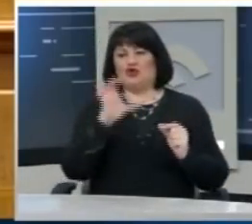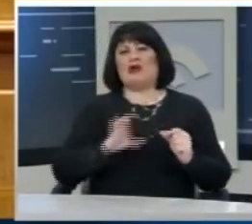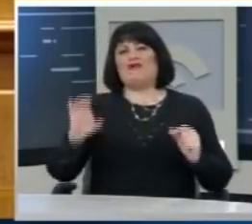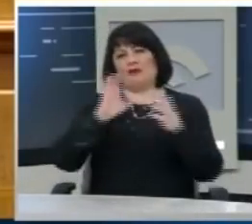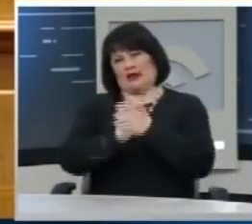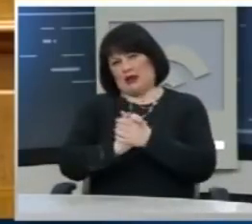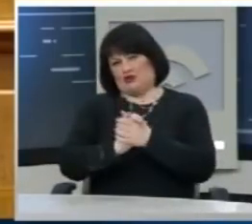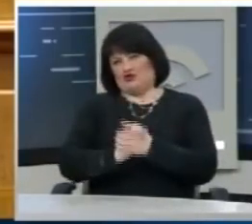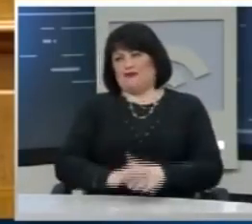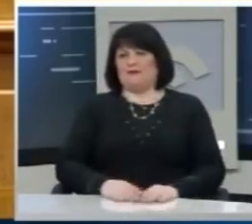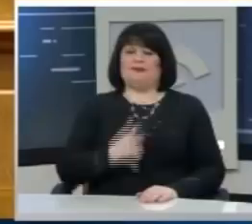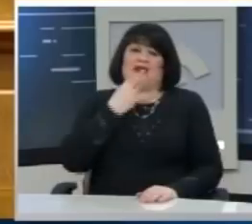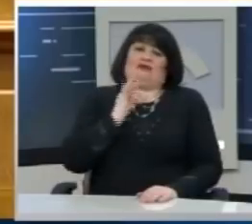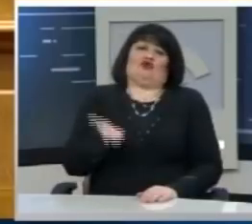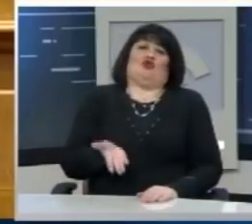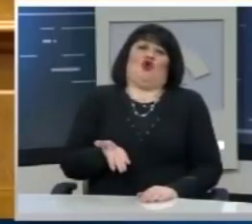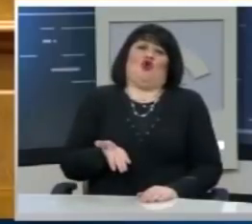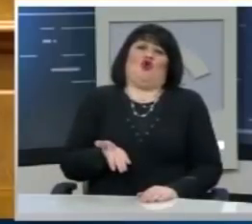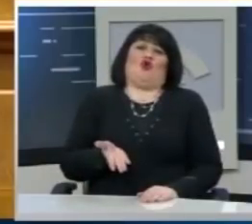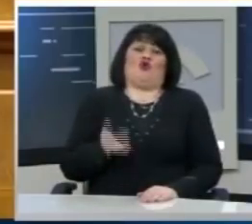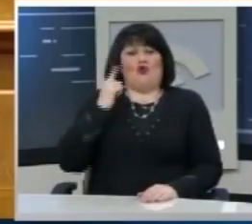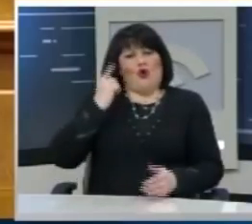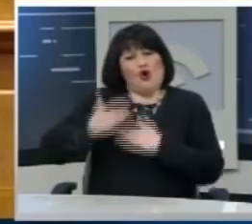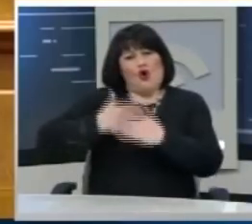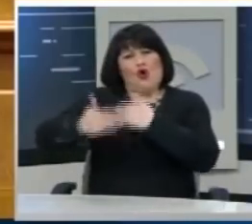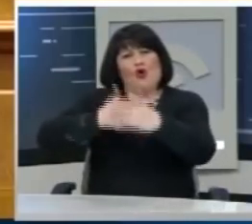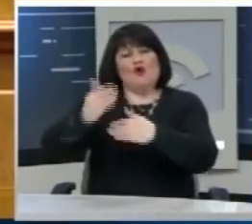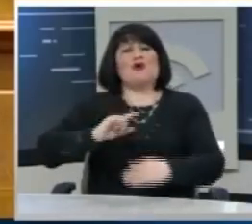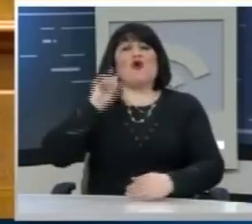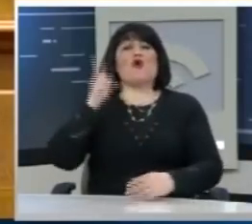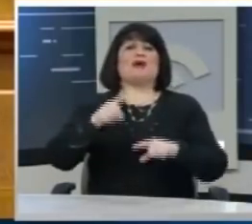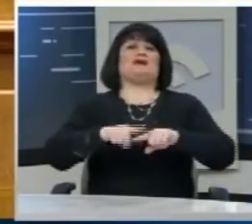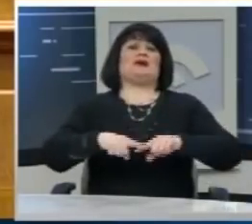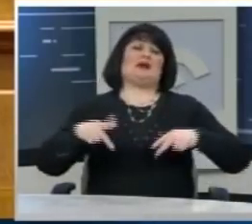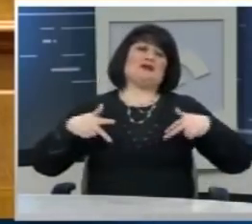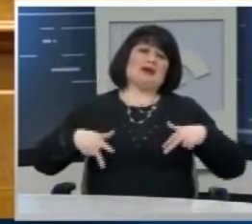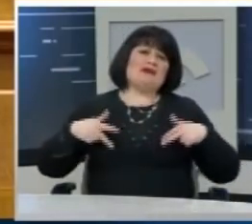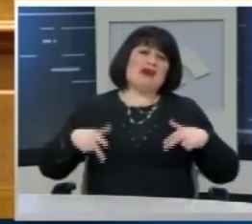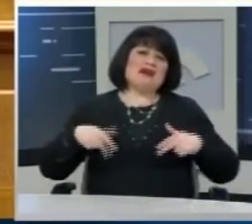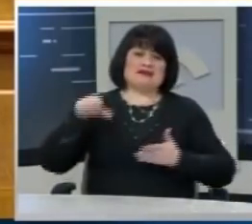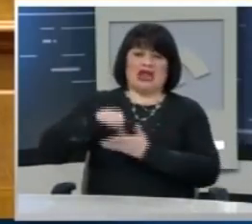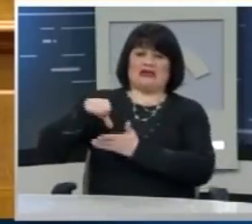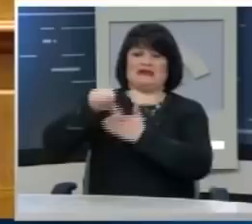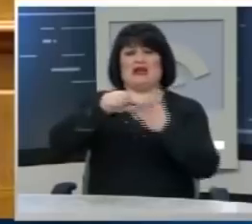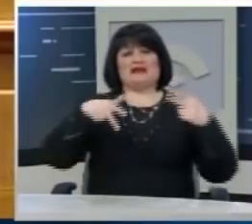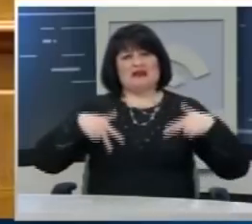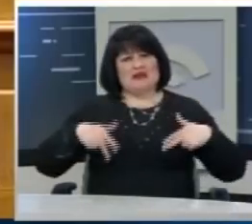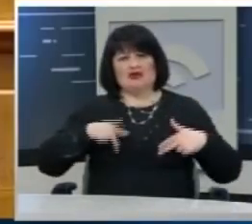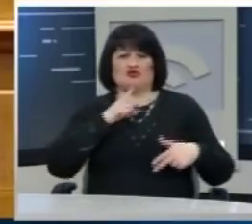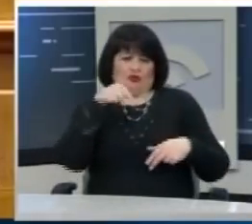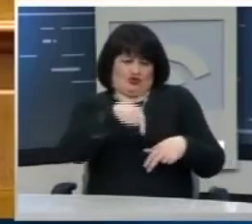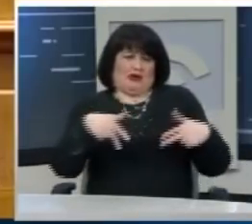Ευρωπαϊκή Ένωση. Και έτσι εξηγείται γιατί διαχρονικά όλες οι ελληνικές κυβερνήσεις, οι αστικές όπως και οι